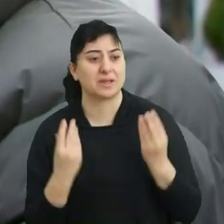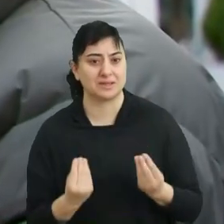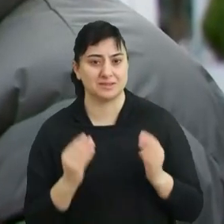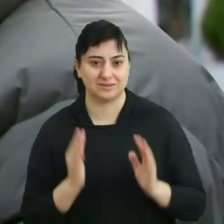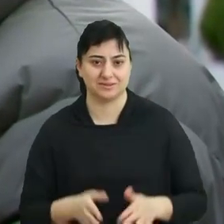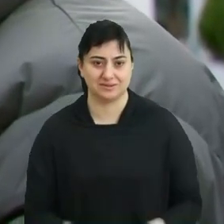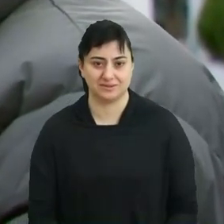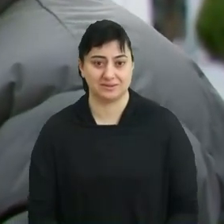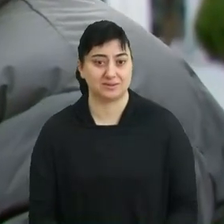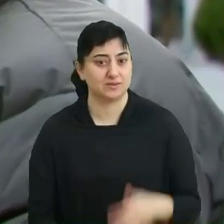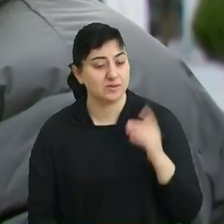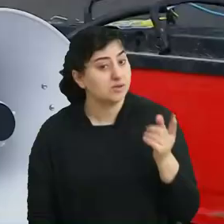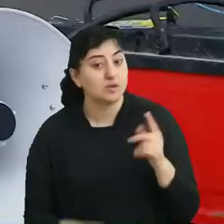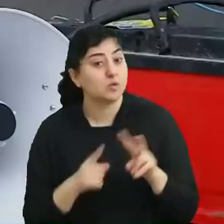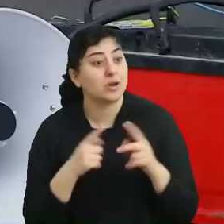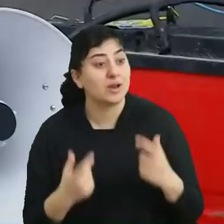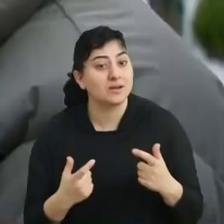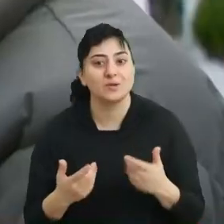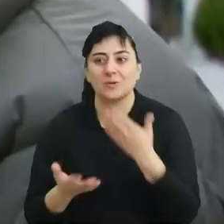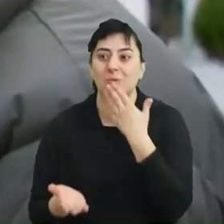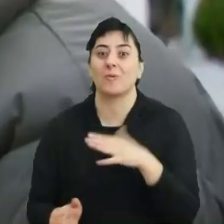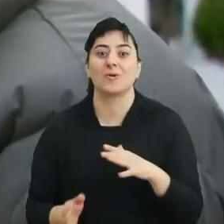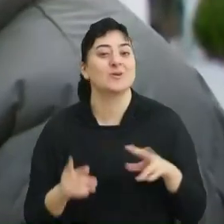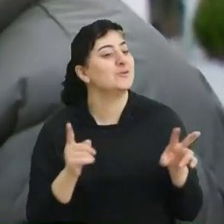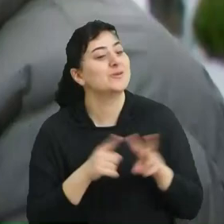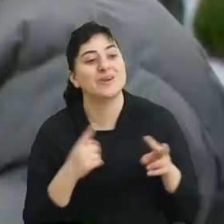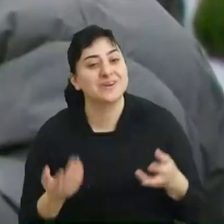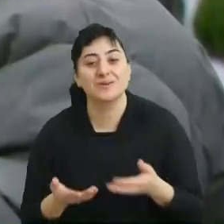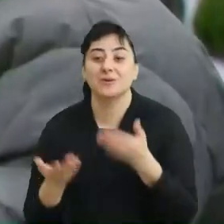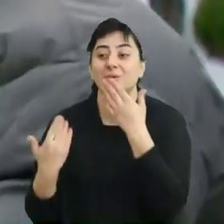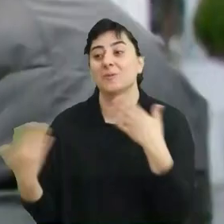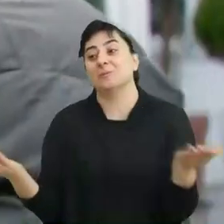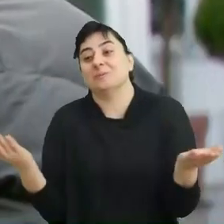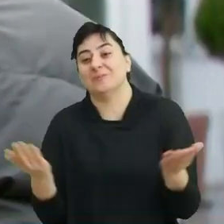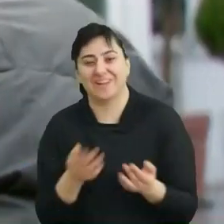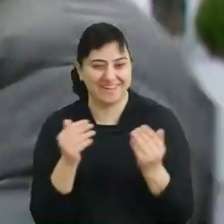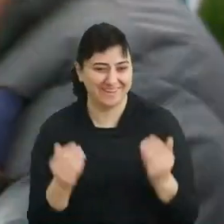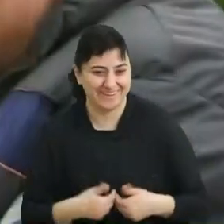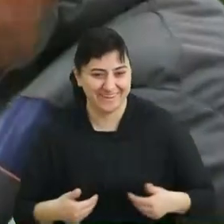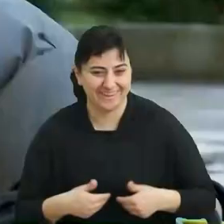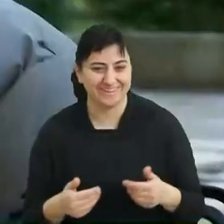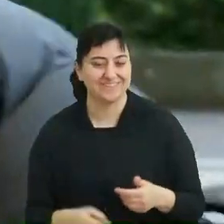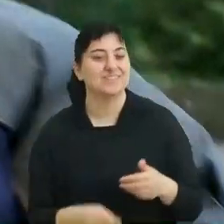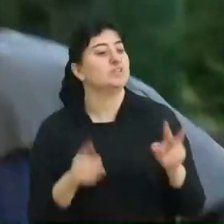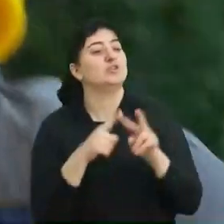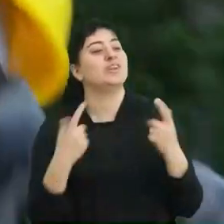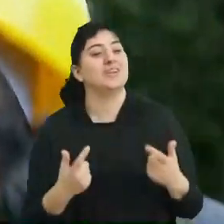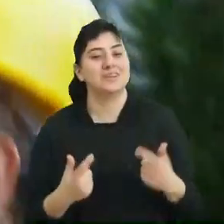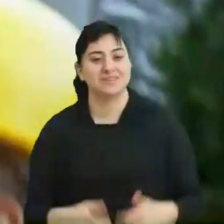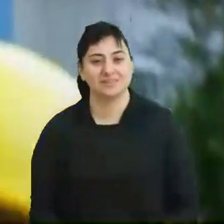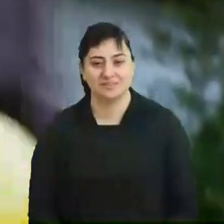ya. Nerede Nurhan? Yok. Nerede Nurhan? Yok diye elini iki yana açıyor. Şükrü, Nurhan